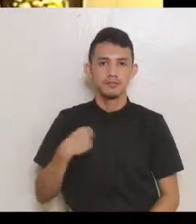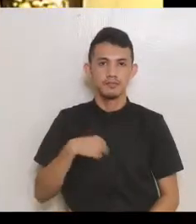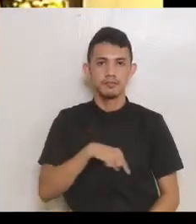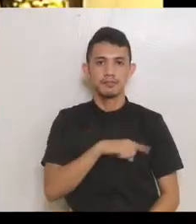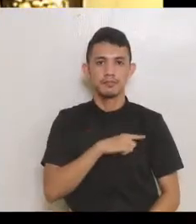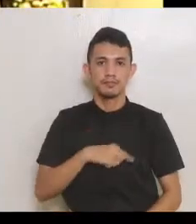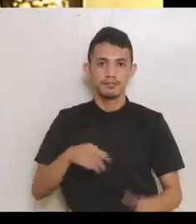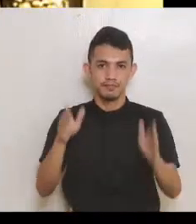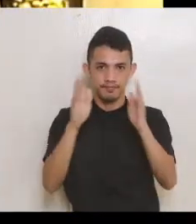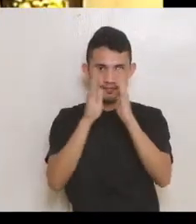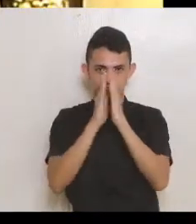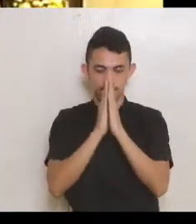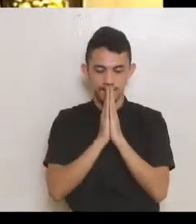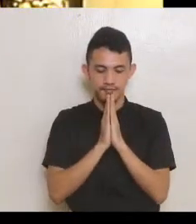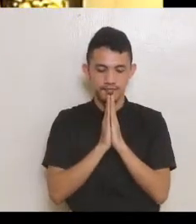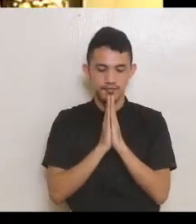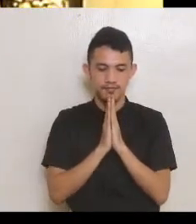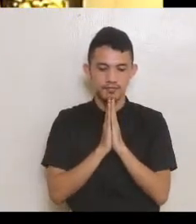Magampo kita.